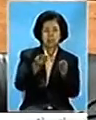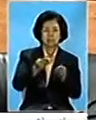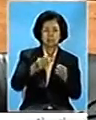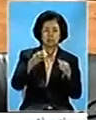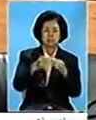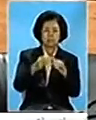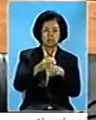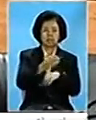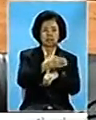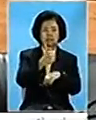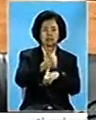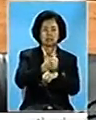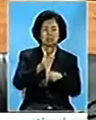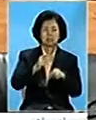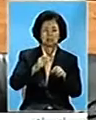สังกัด